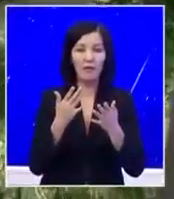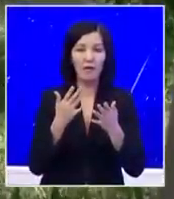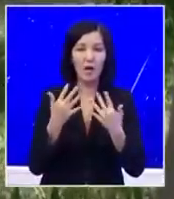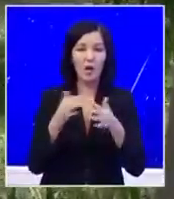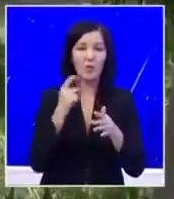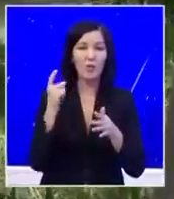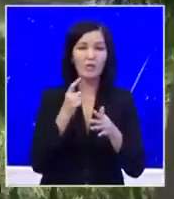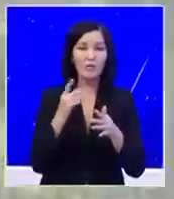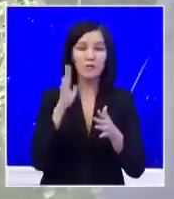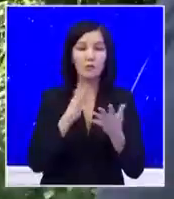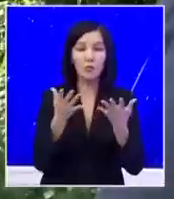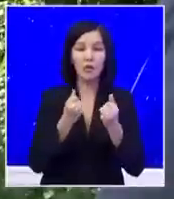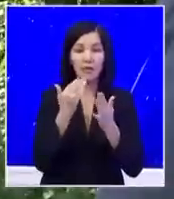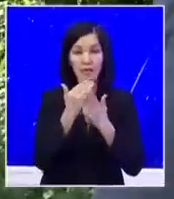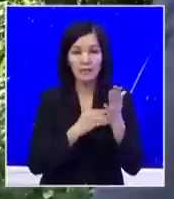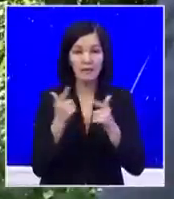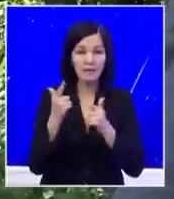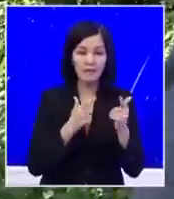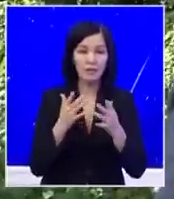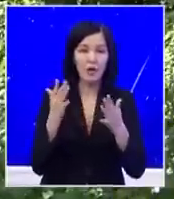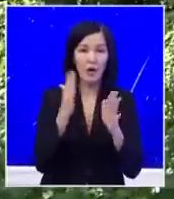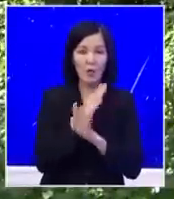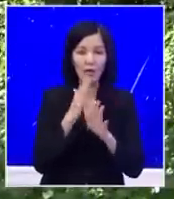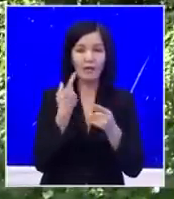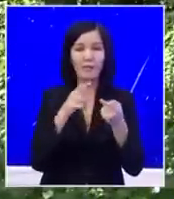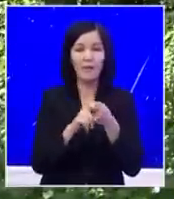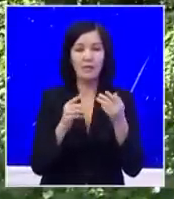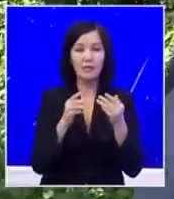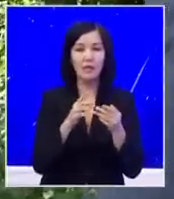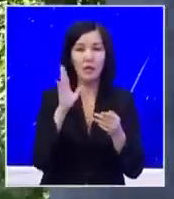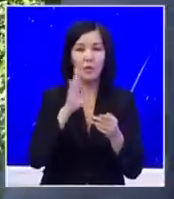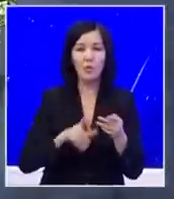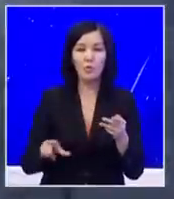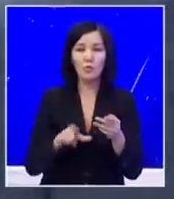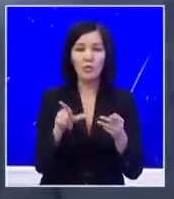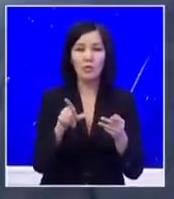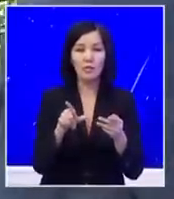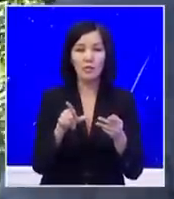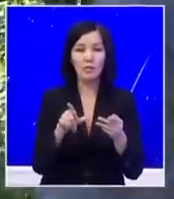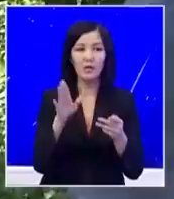су алады, қашан. Ауа райына байланысты қазір өзендерімізде су